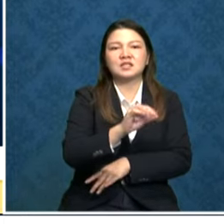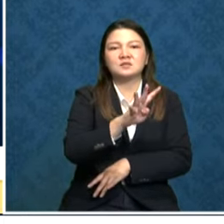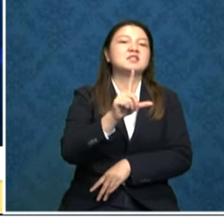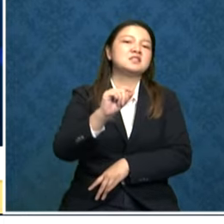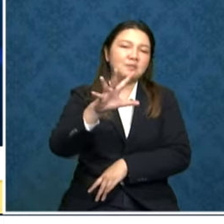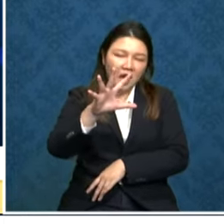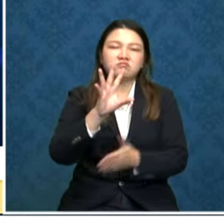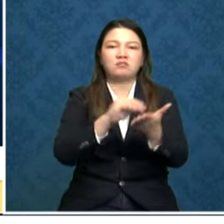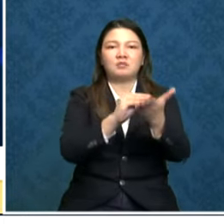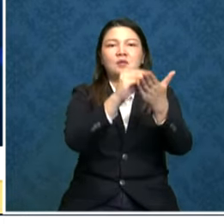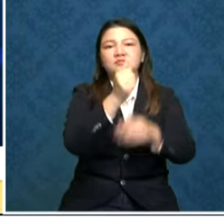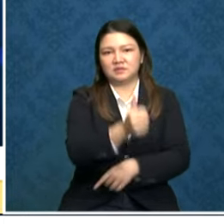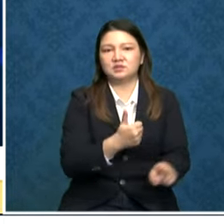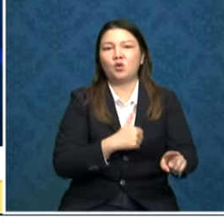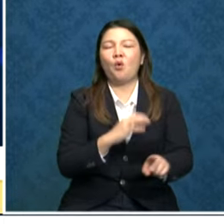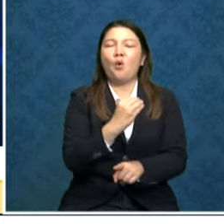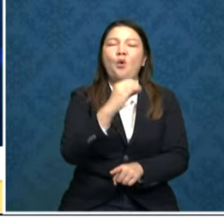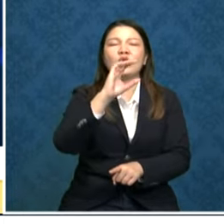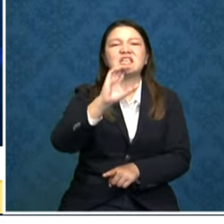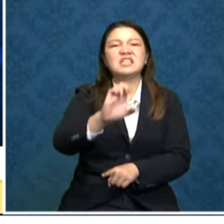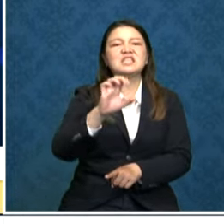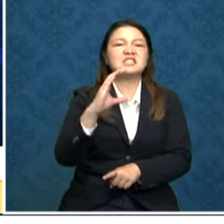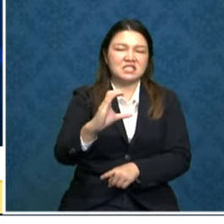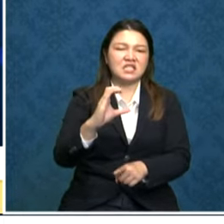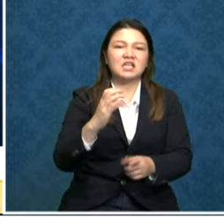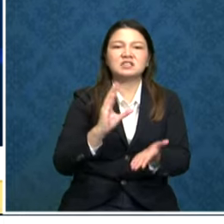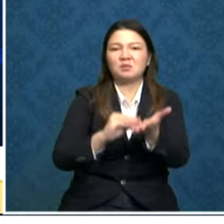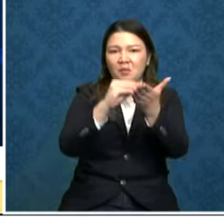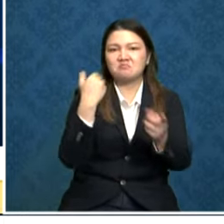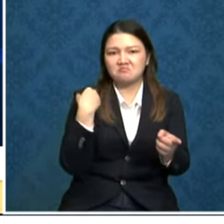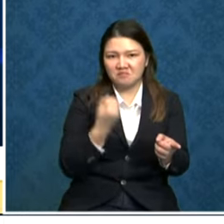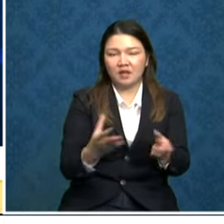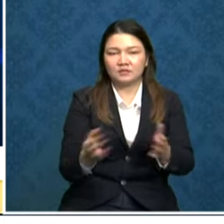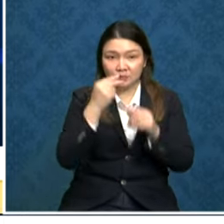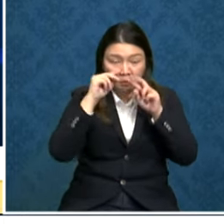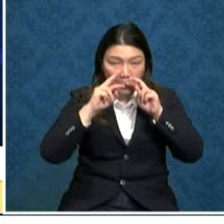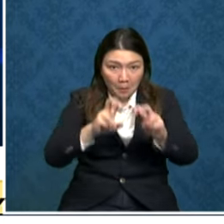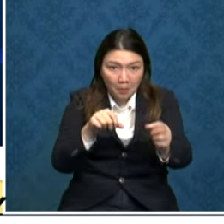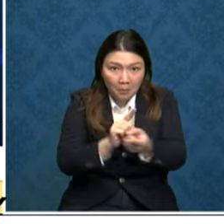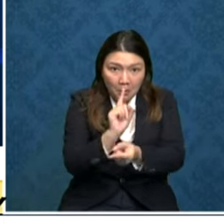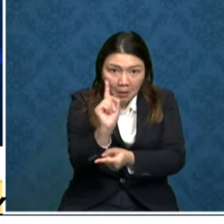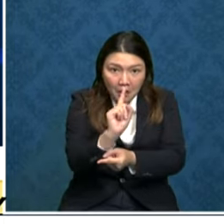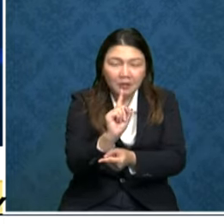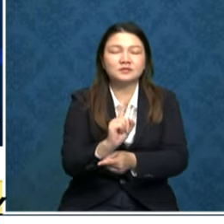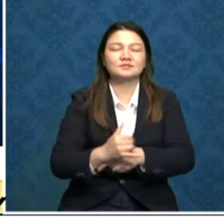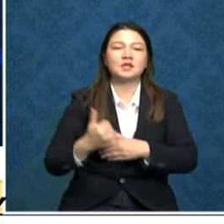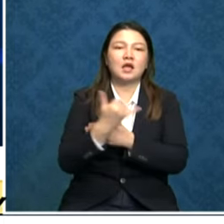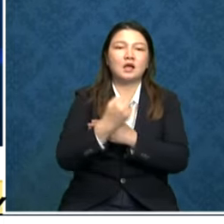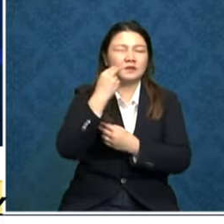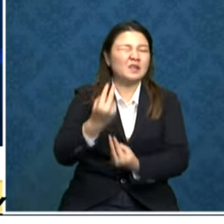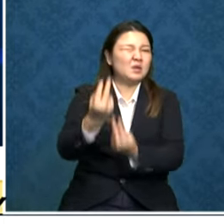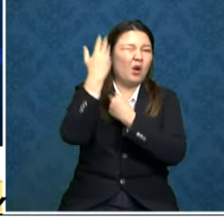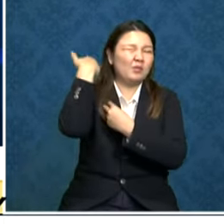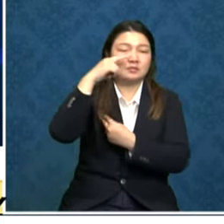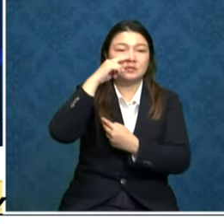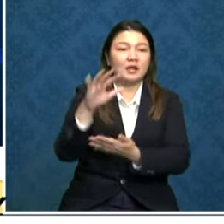25%oecd 30กว่าเปขึ้นไปนะครับนอกจากนี้ครับถ้าเราซูมอินเข้าไปดูในโครงสร้างภาษีของประเทศเราในอดีตครับขอสไลด์หน้าถัด